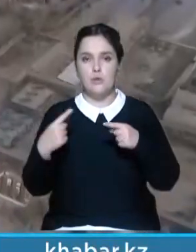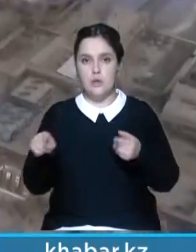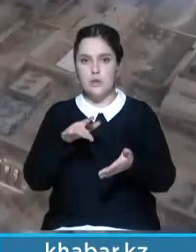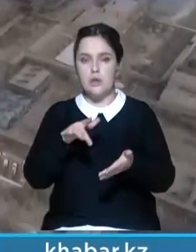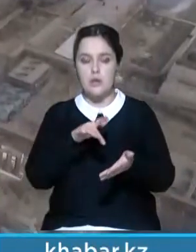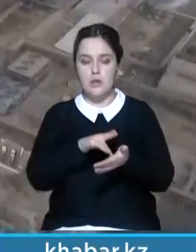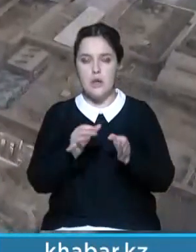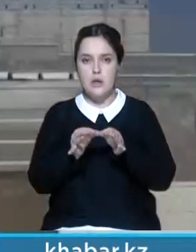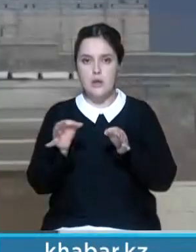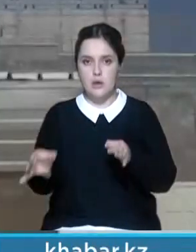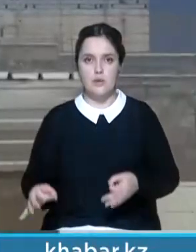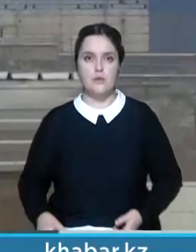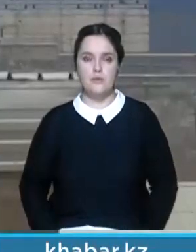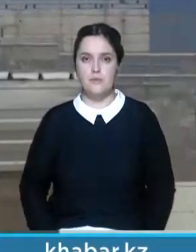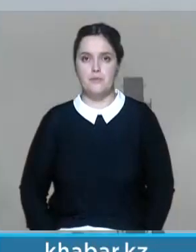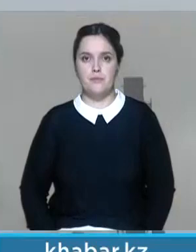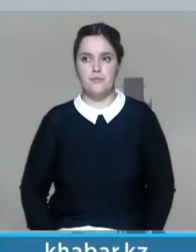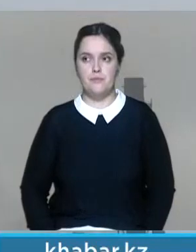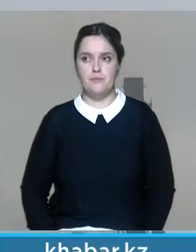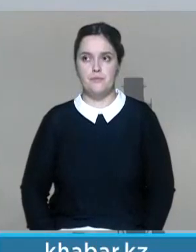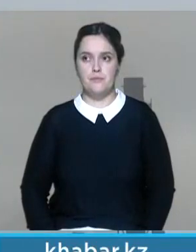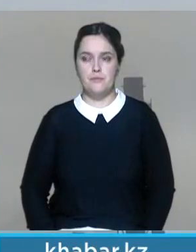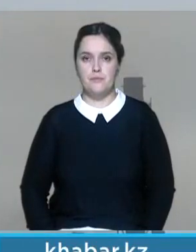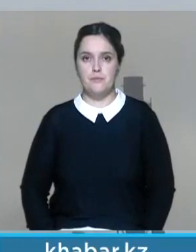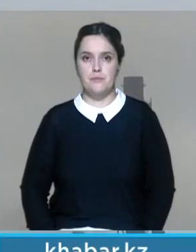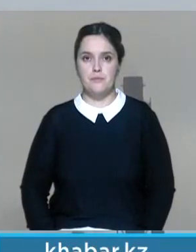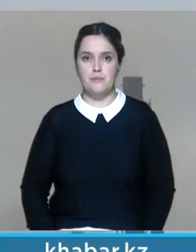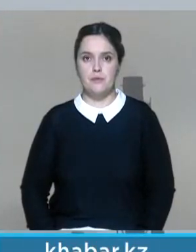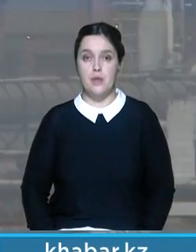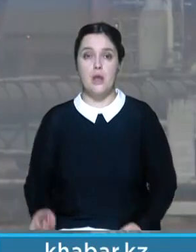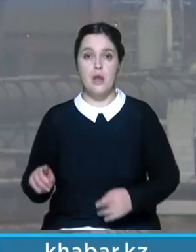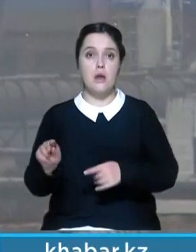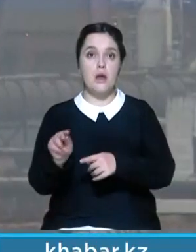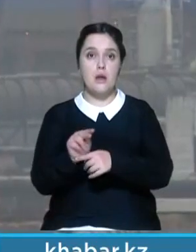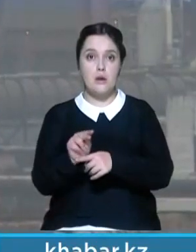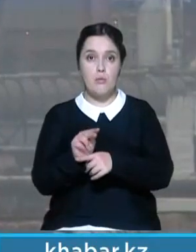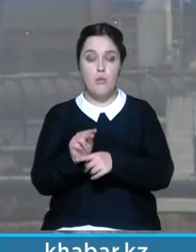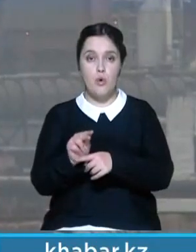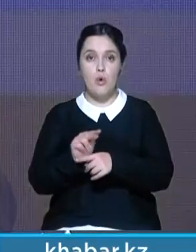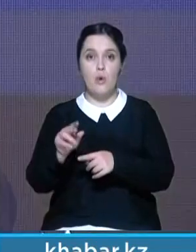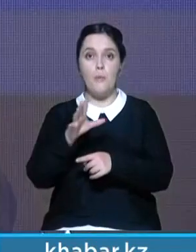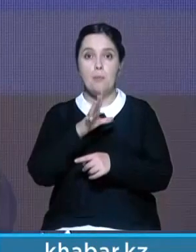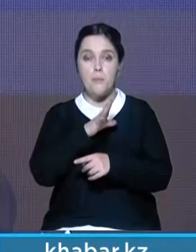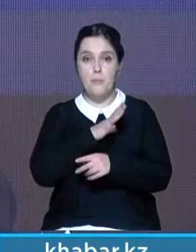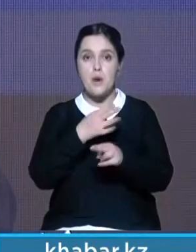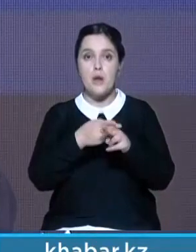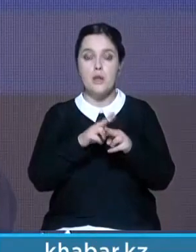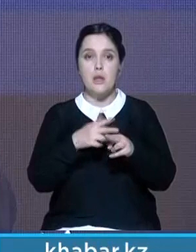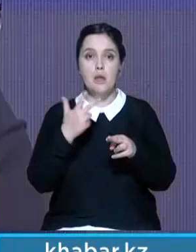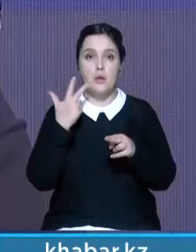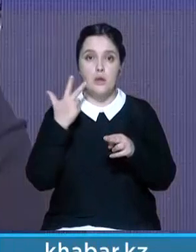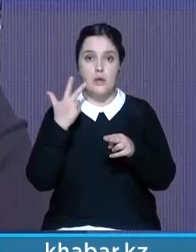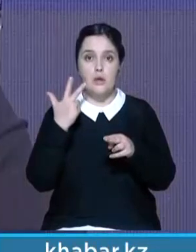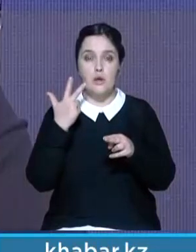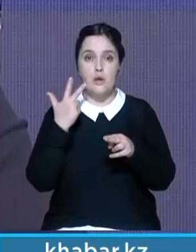районы. Были вопросы и к Шахтинской ТЭЦ. Там мы провели ремонт основного и вспомогательного оборудования, 3 котлов и